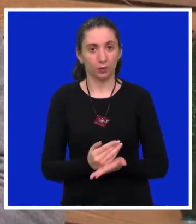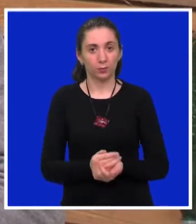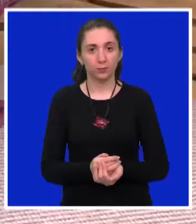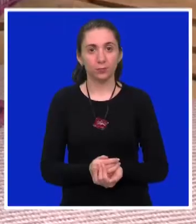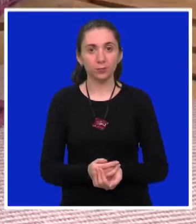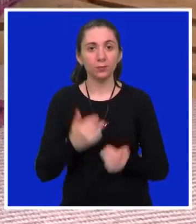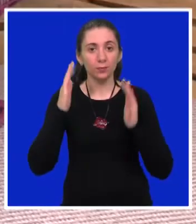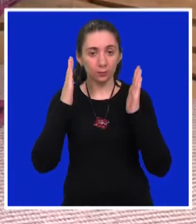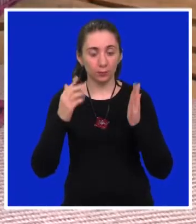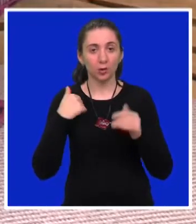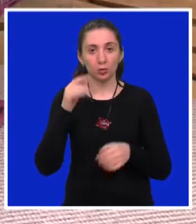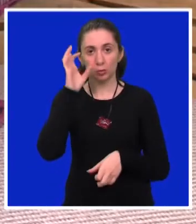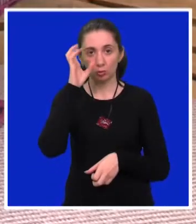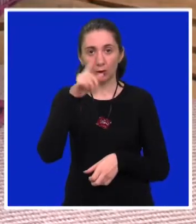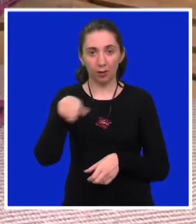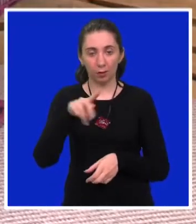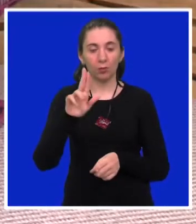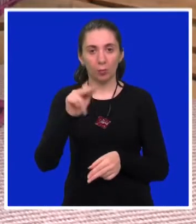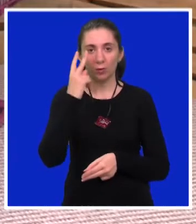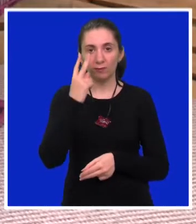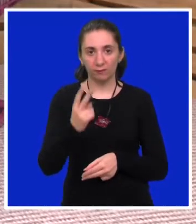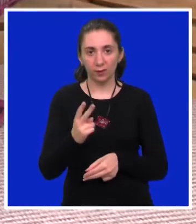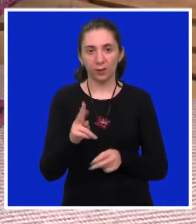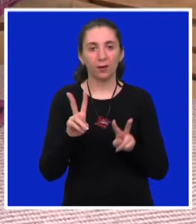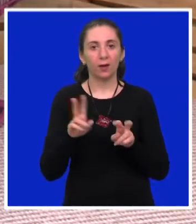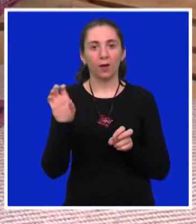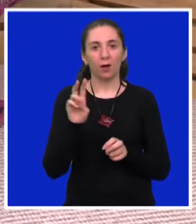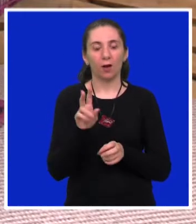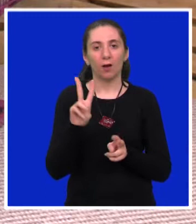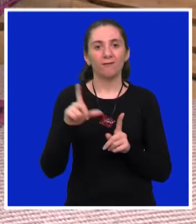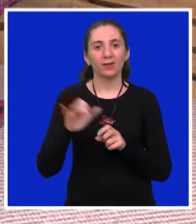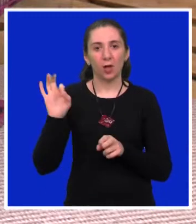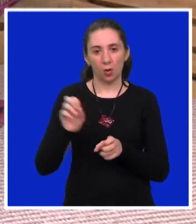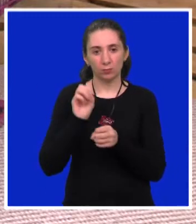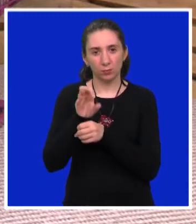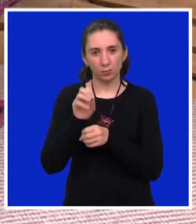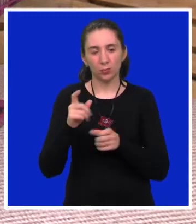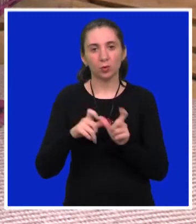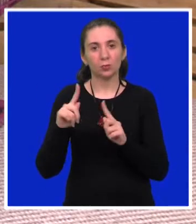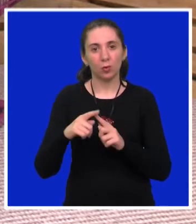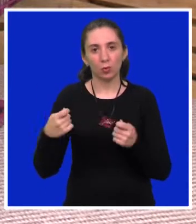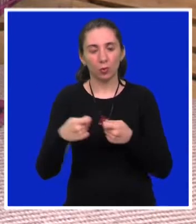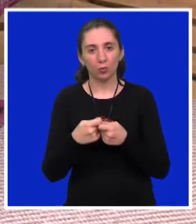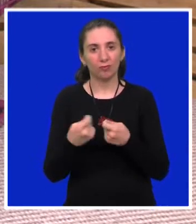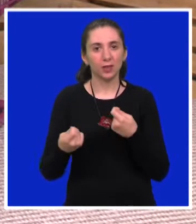programa. Vjerujem da su naši gledatelji mogli vidjeti i videoklipove, odnosno videospotove vezane uz